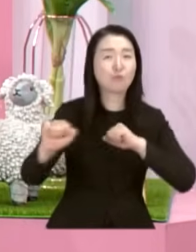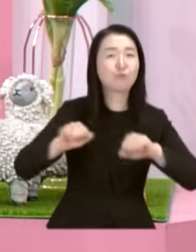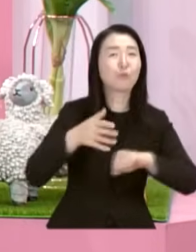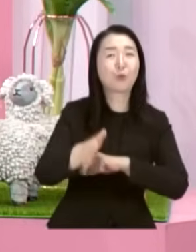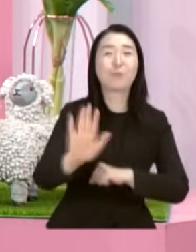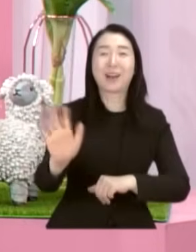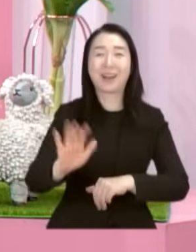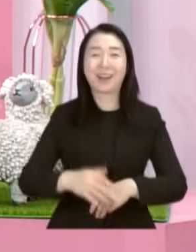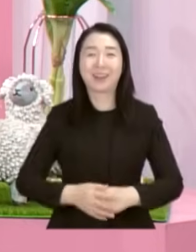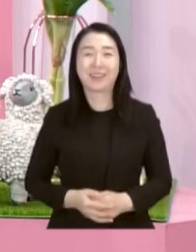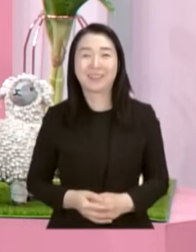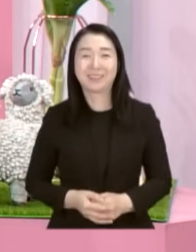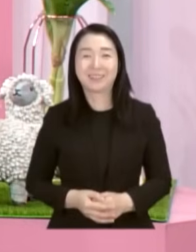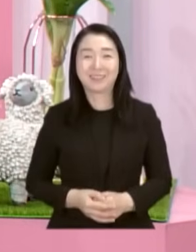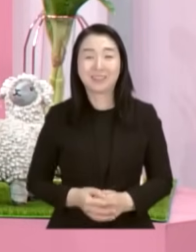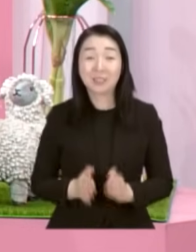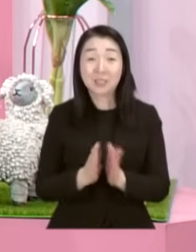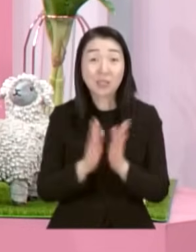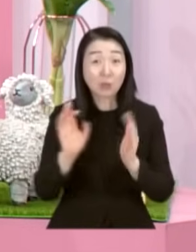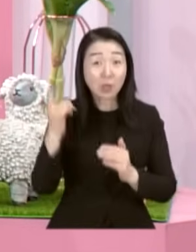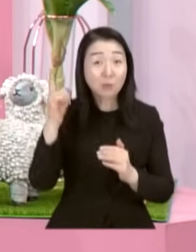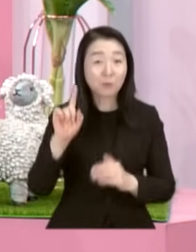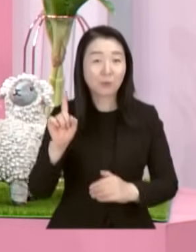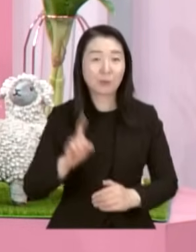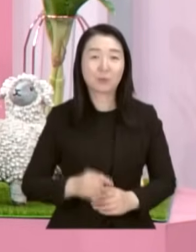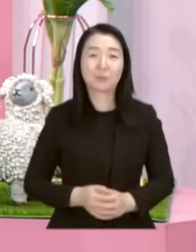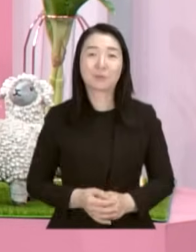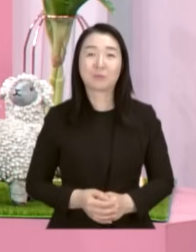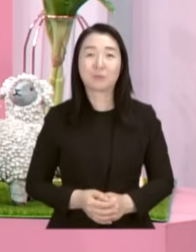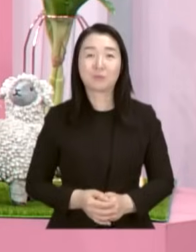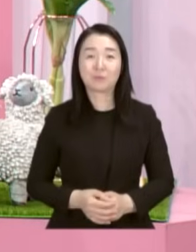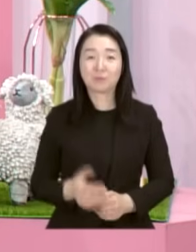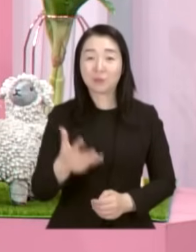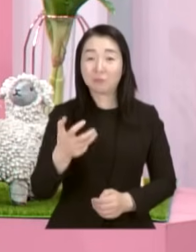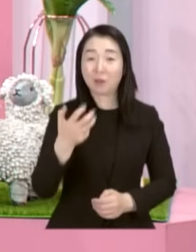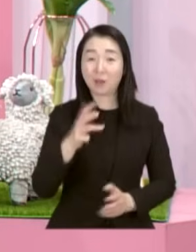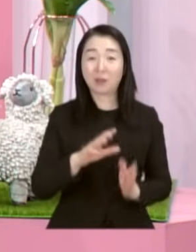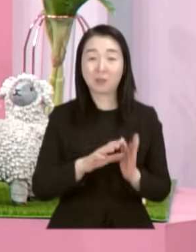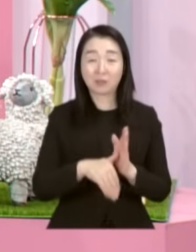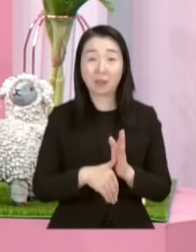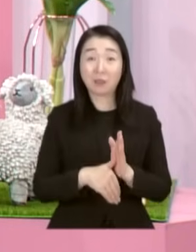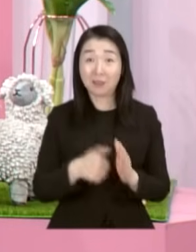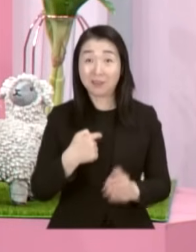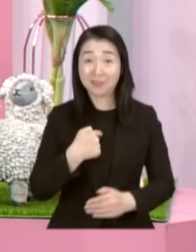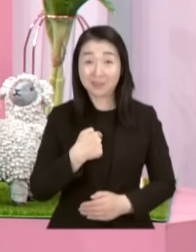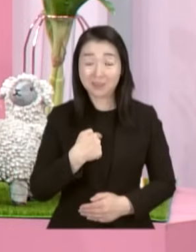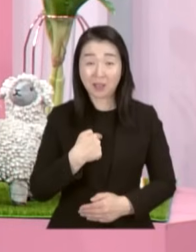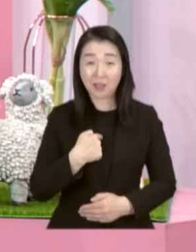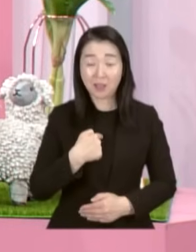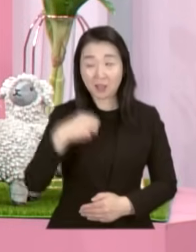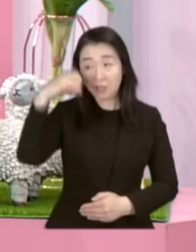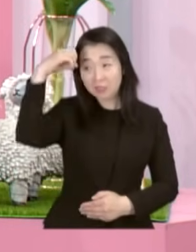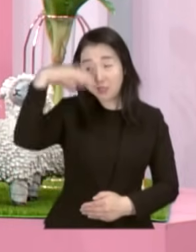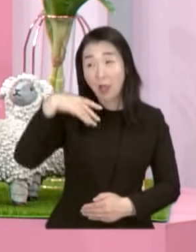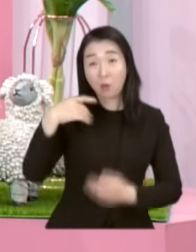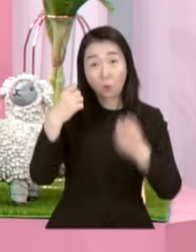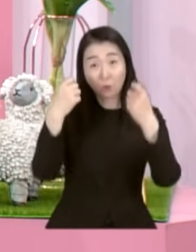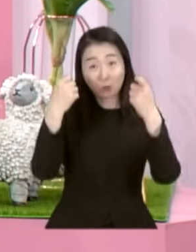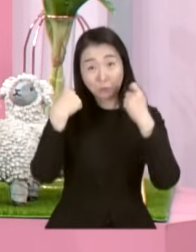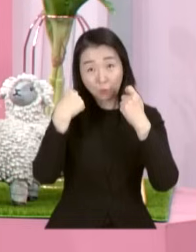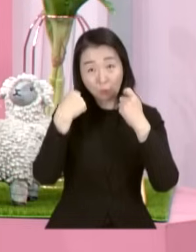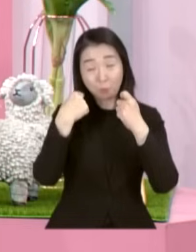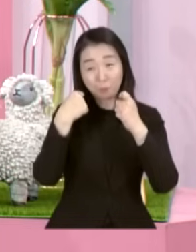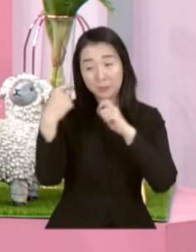운동권 학생도 아니었고 어떻게 시작하게 된 거예요, 그러니까 처음에 88년도 제가 이제 대학원 졸업반